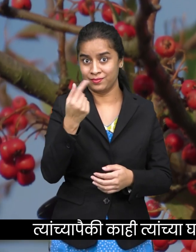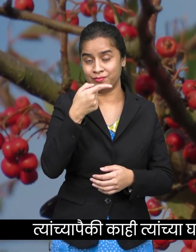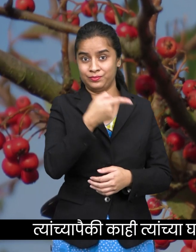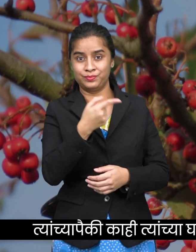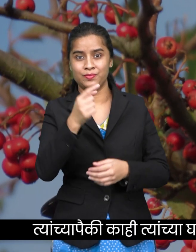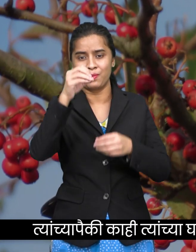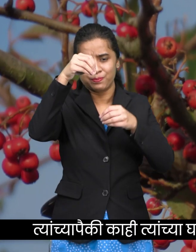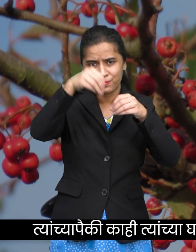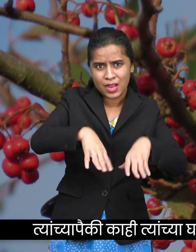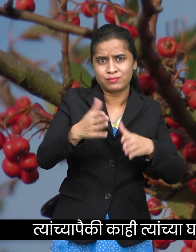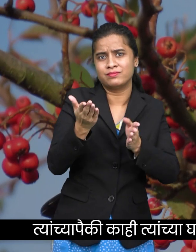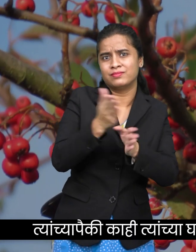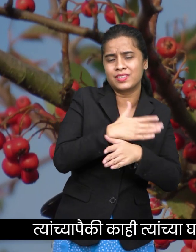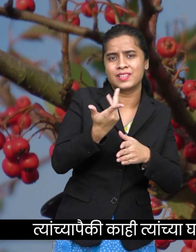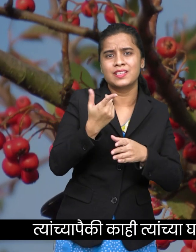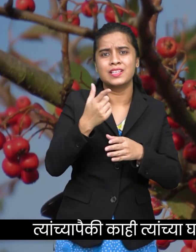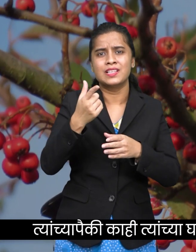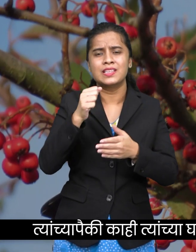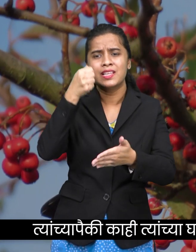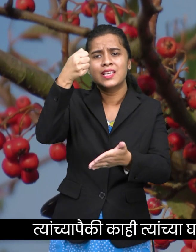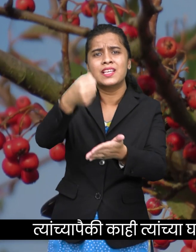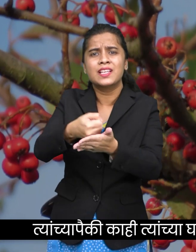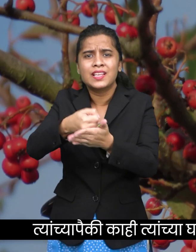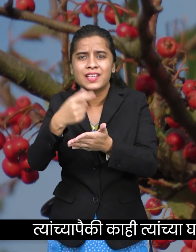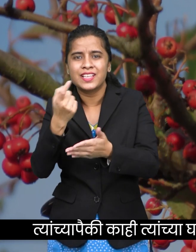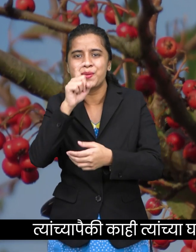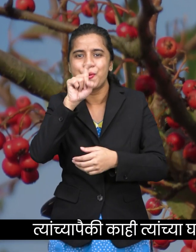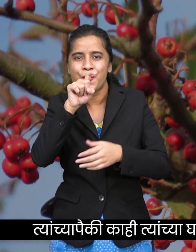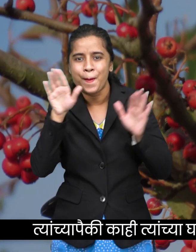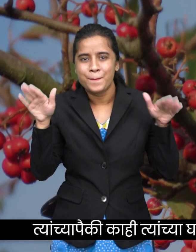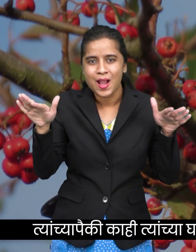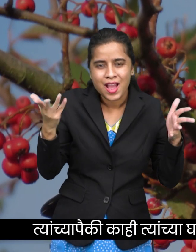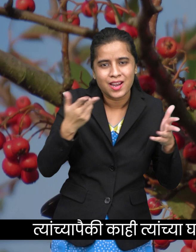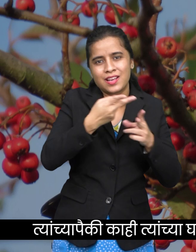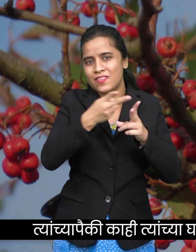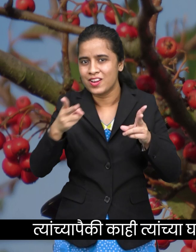त्यांच्यापैकी काही त्यांच्या घरट्यांच्या ठिकाणी पोहोचण्यापूर्वीच पडतात.